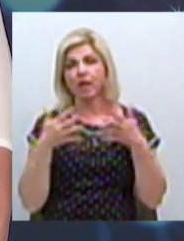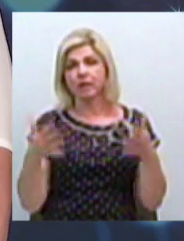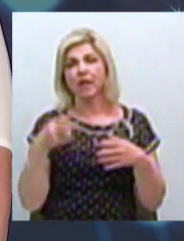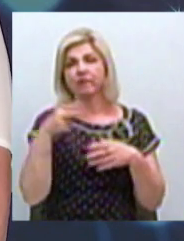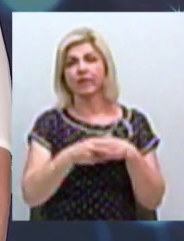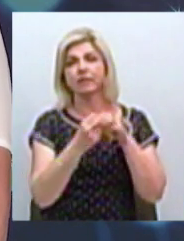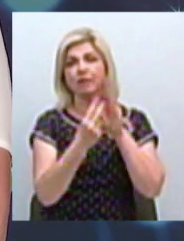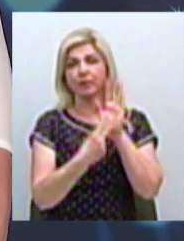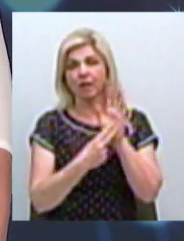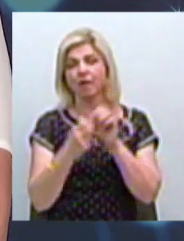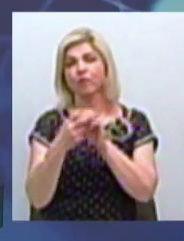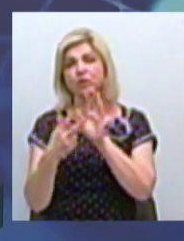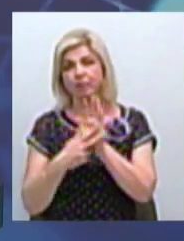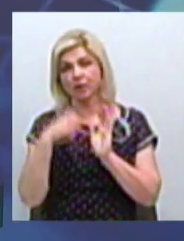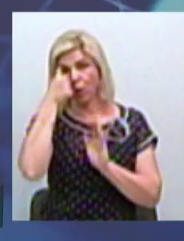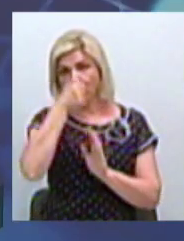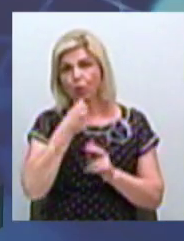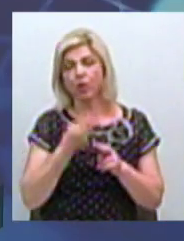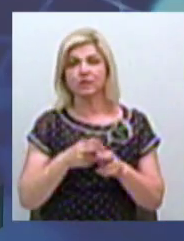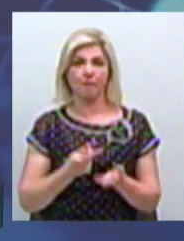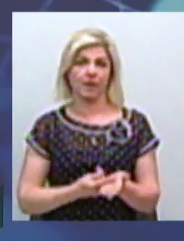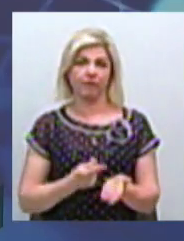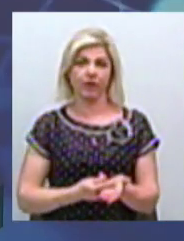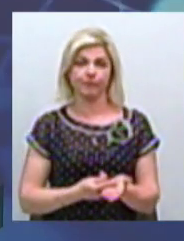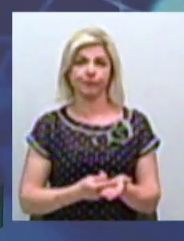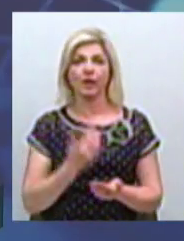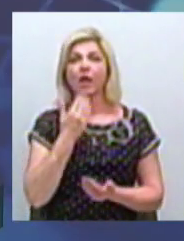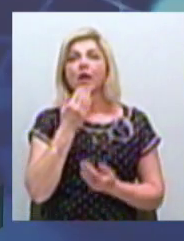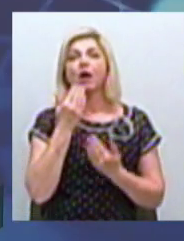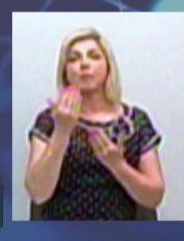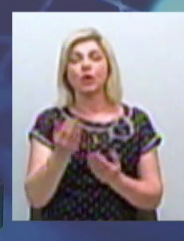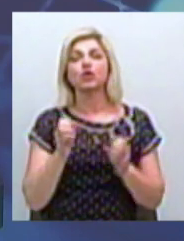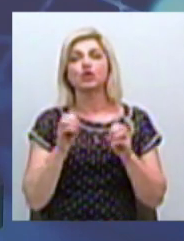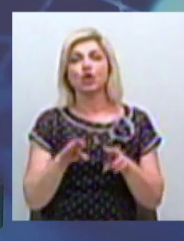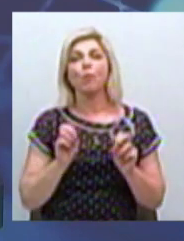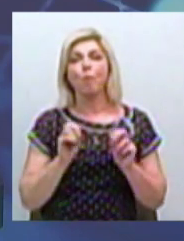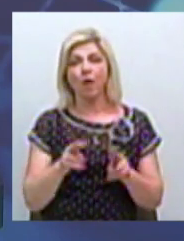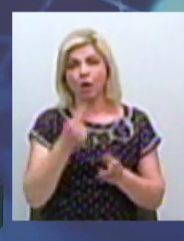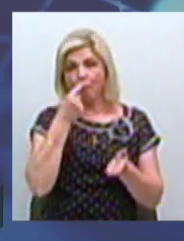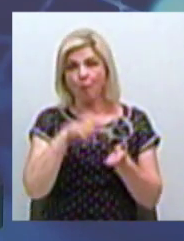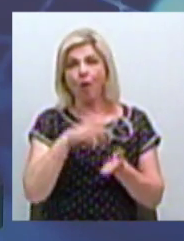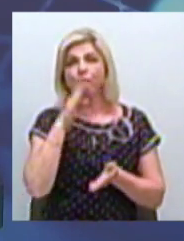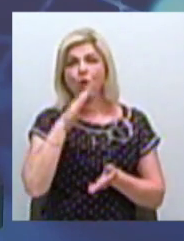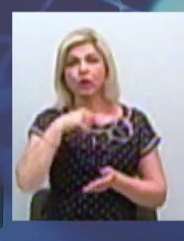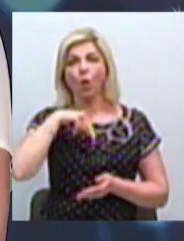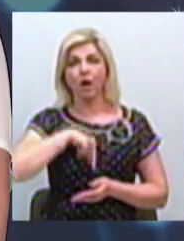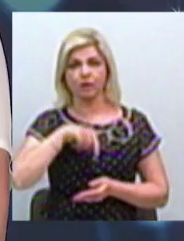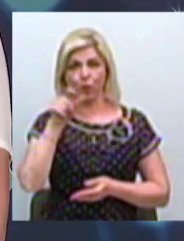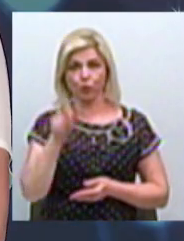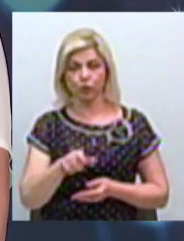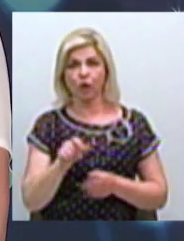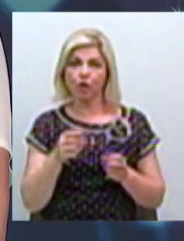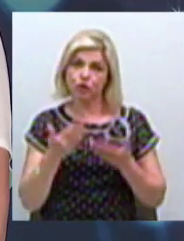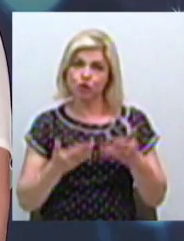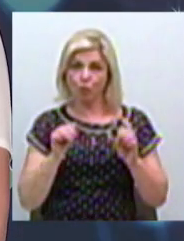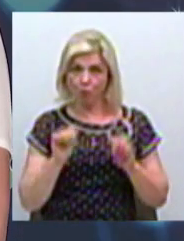2018-2017 роки, тому підтвердження. А скажіть, будь ласка, чим небезпечне потрапляння води в організм людини? Чи можна заразитись